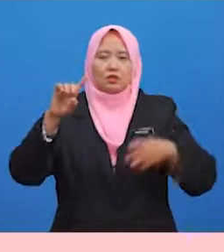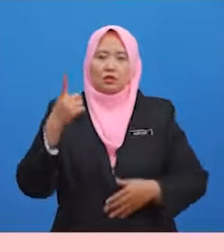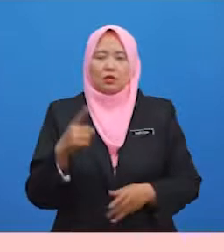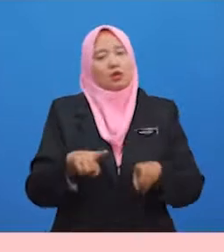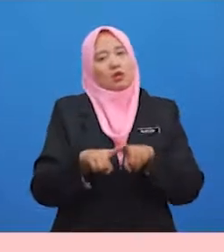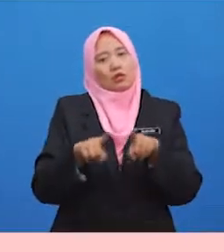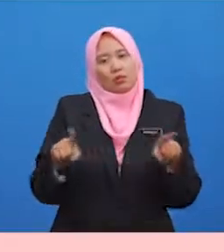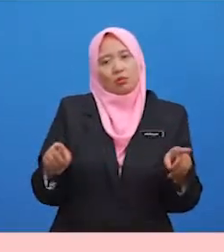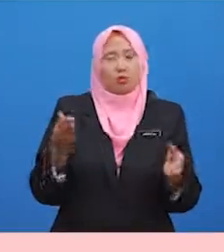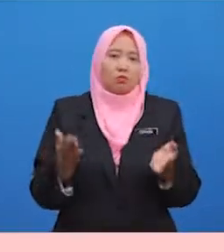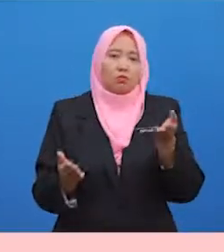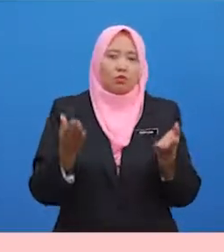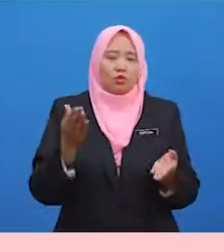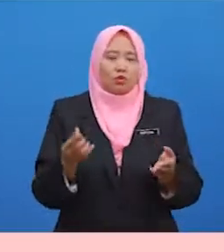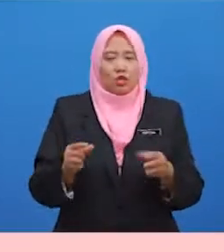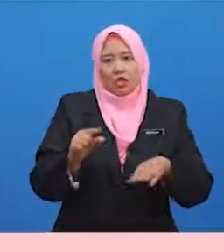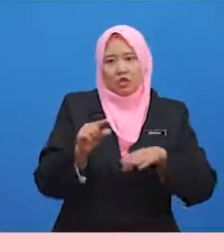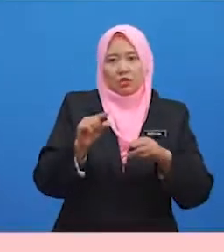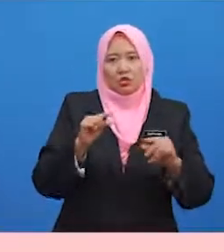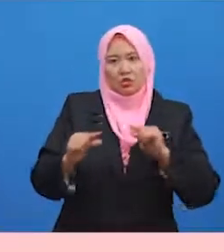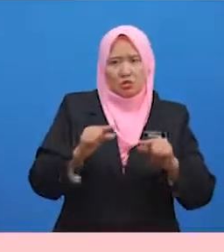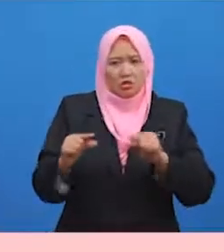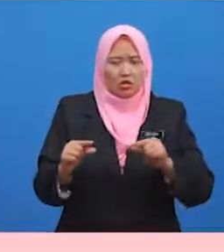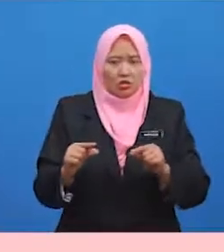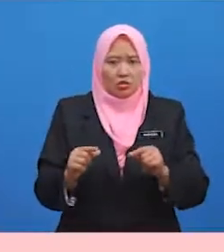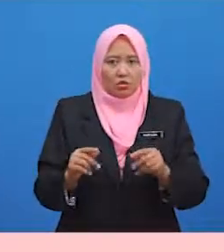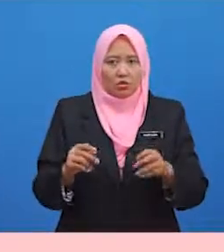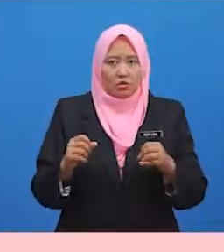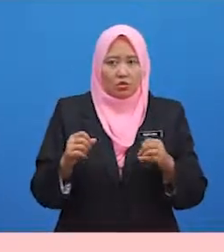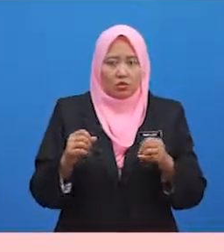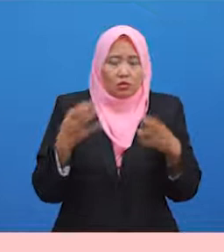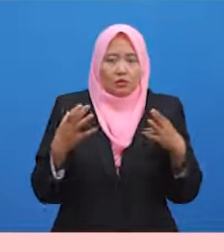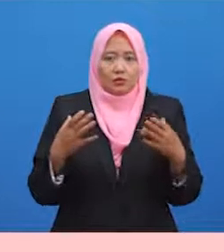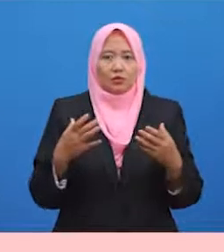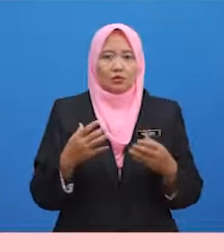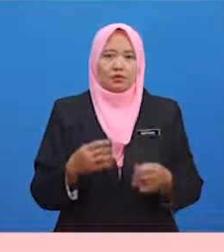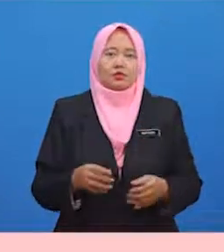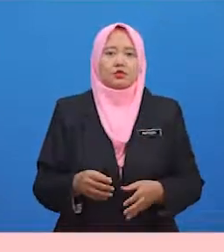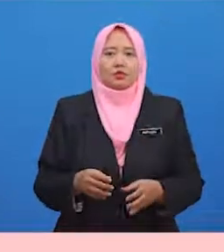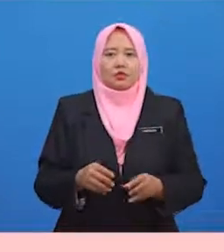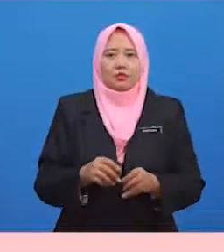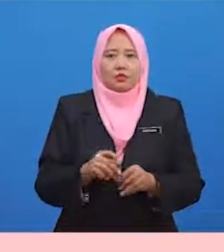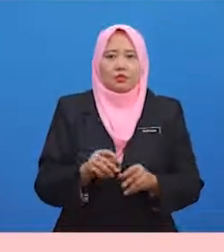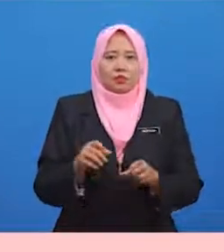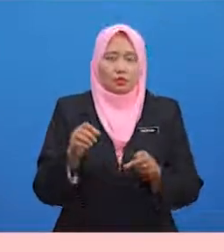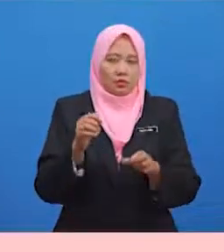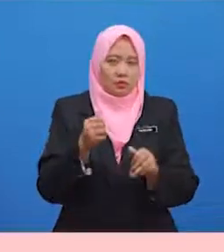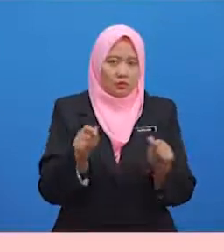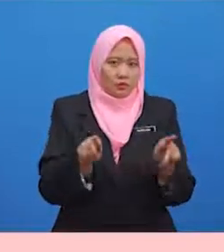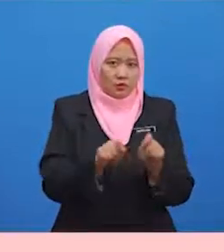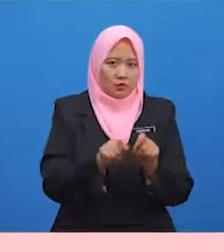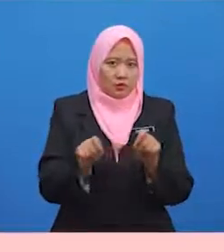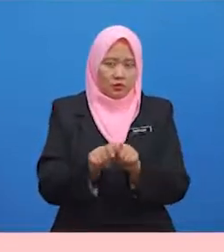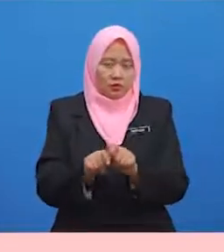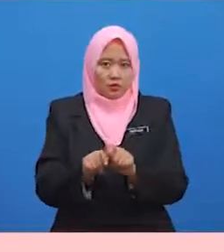juga kerana pergerakan secara mengejut yang ekstrim pada bahagian sendi lutut seperti menyahut panggilan daripada belakang